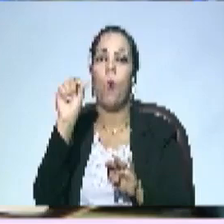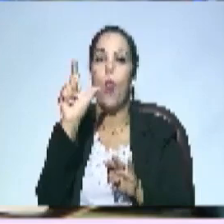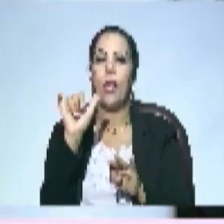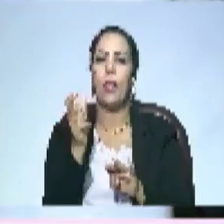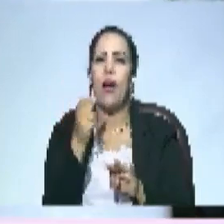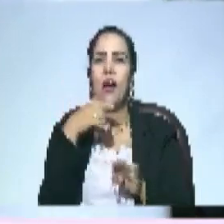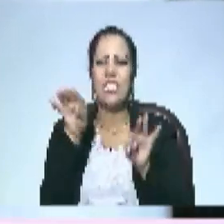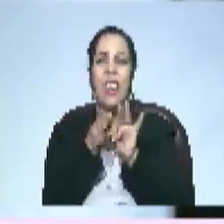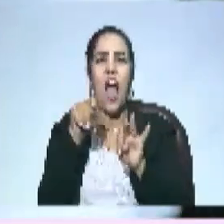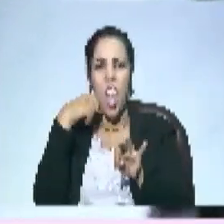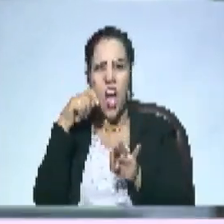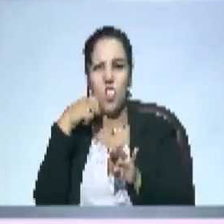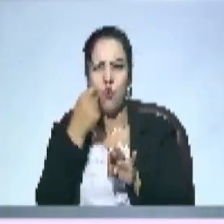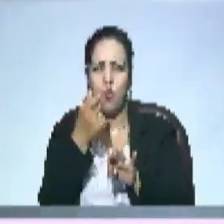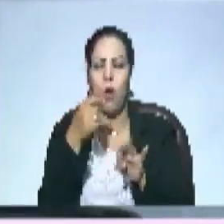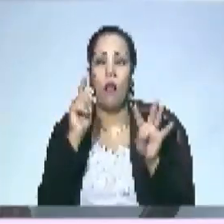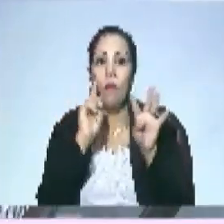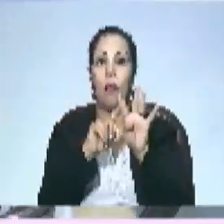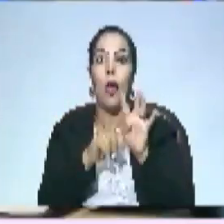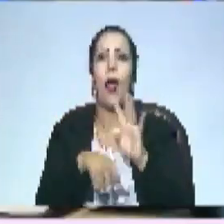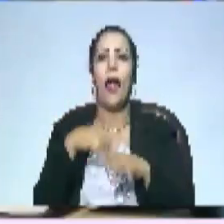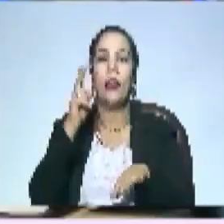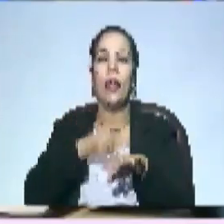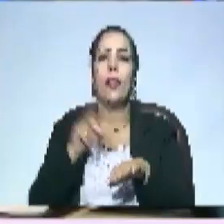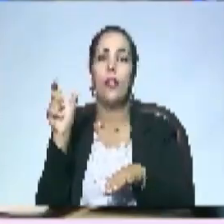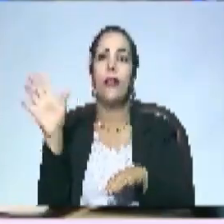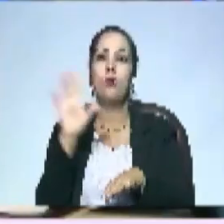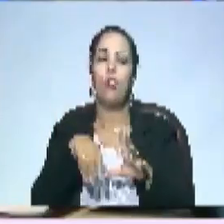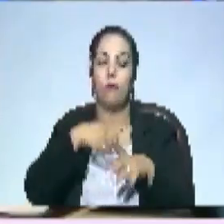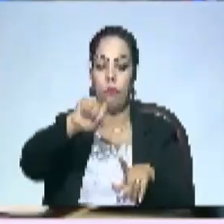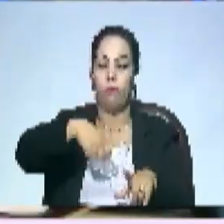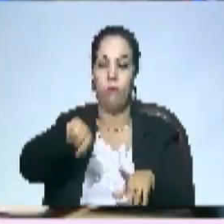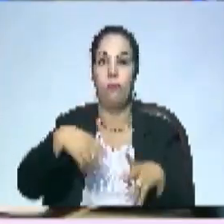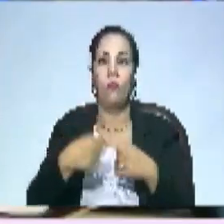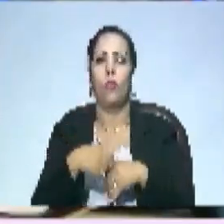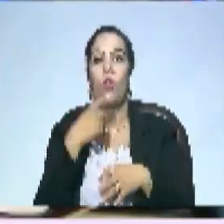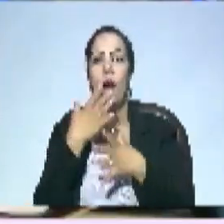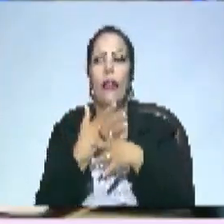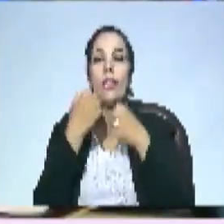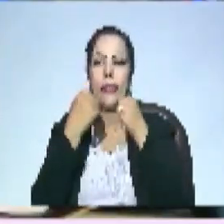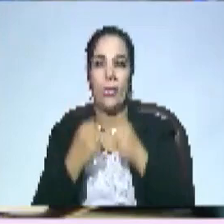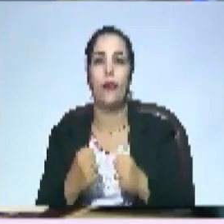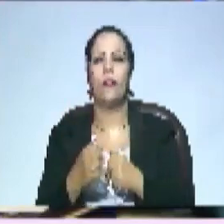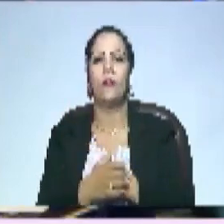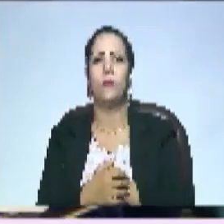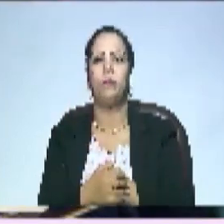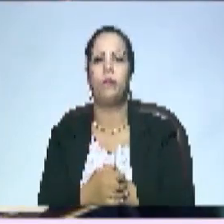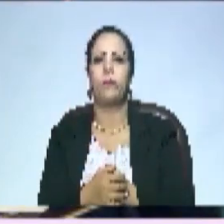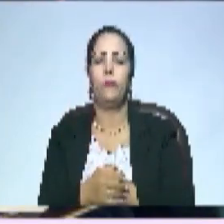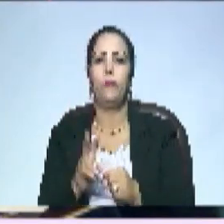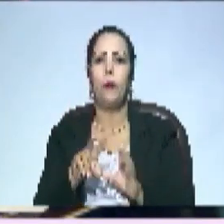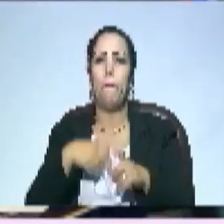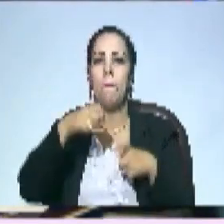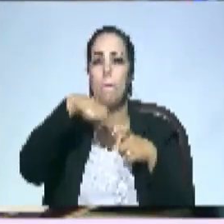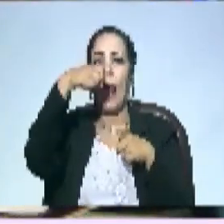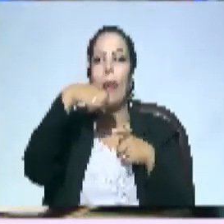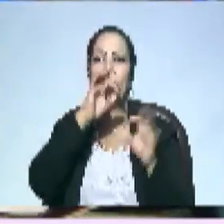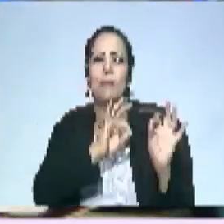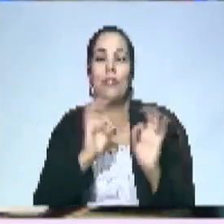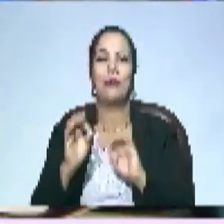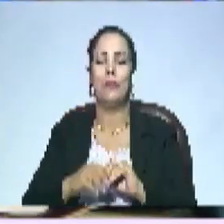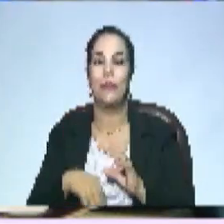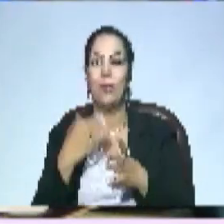كده عشان أحطها هنا وأقلبها معاها عشان تبقى هي دي القشطة اللي هنحشي